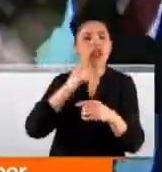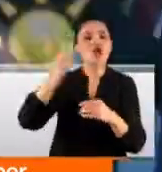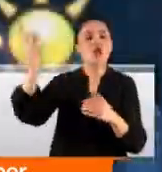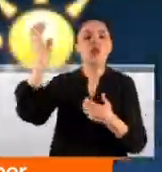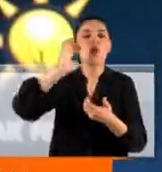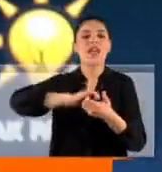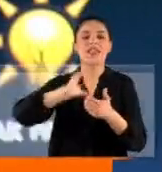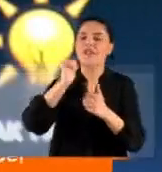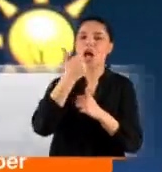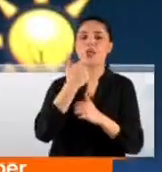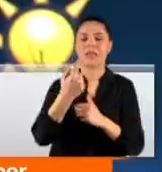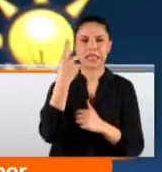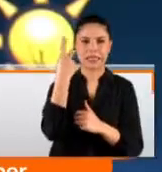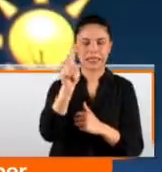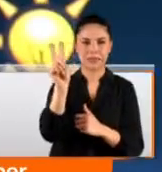vurgusu yaptı.